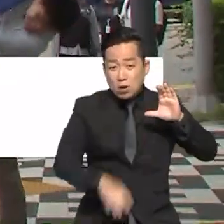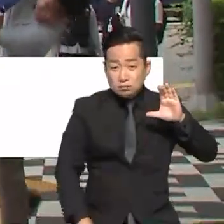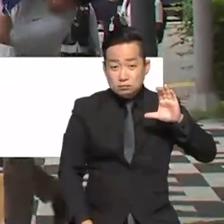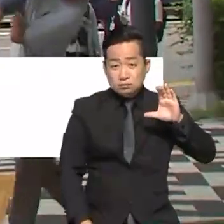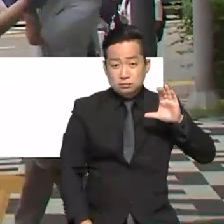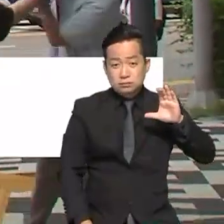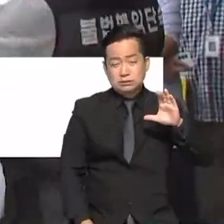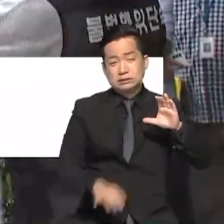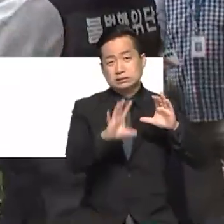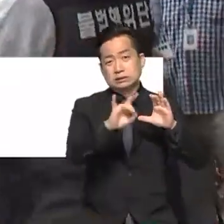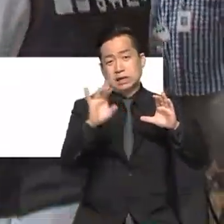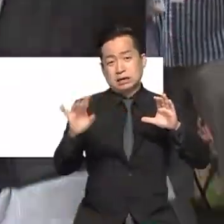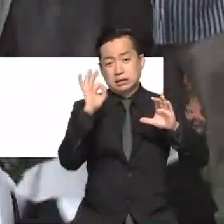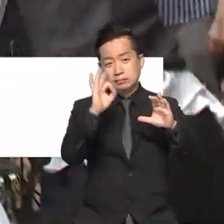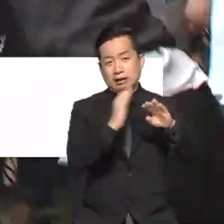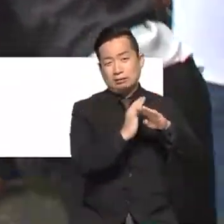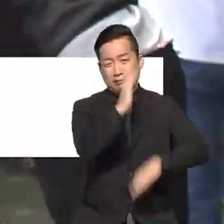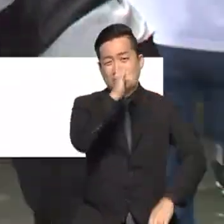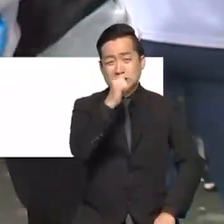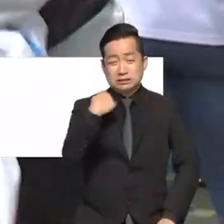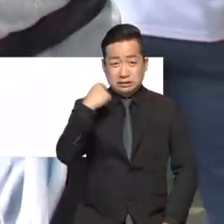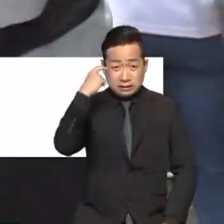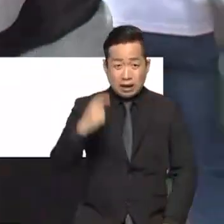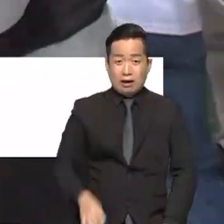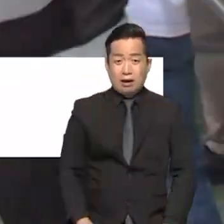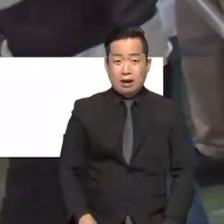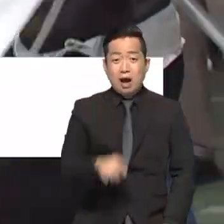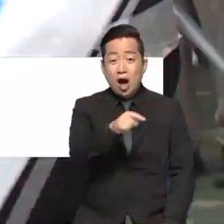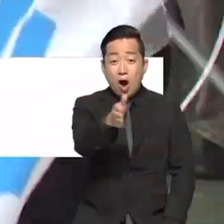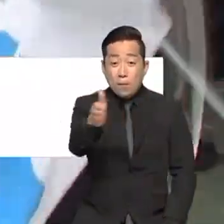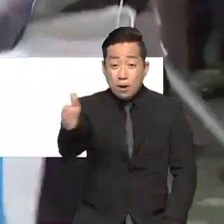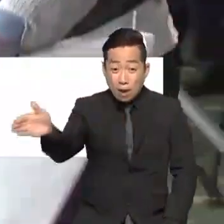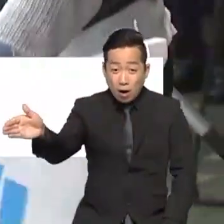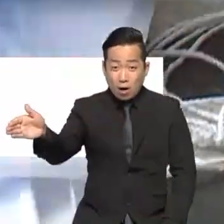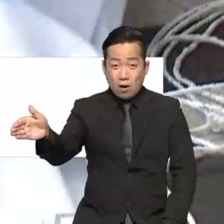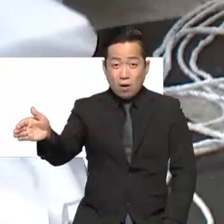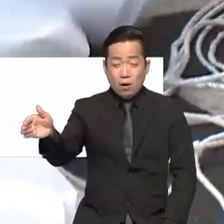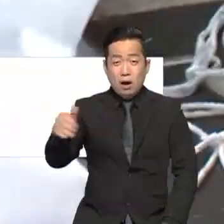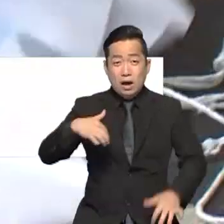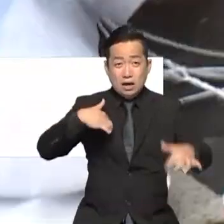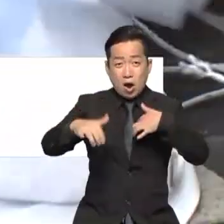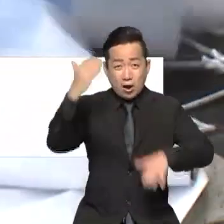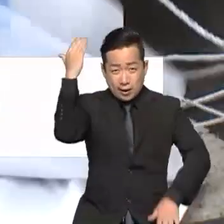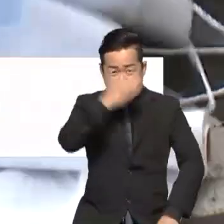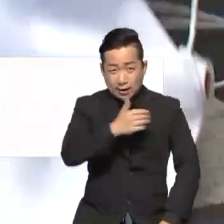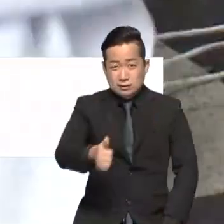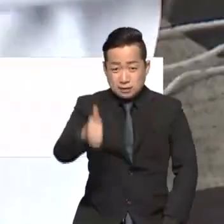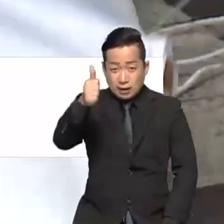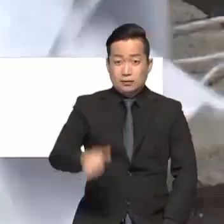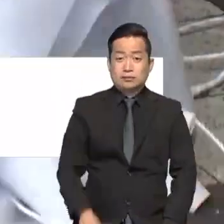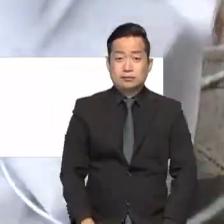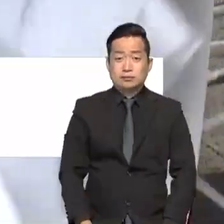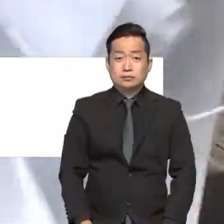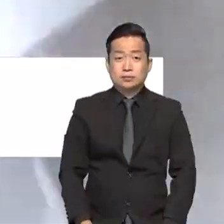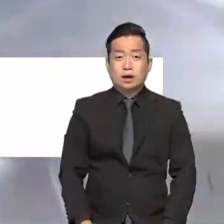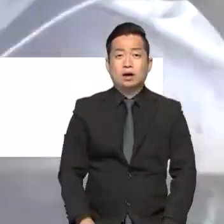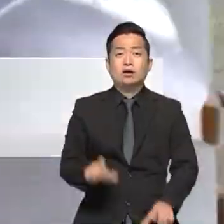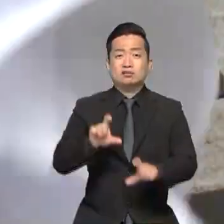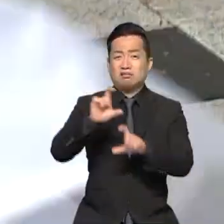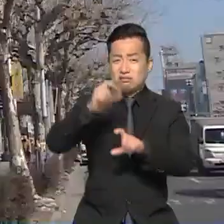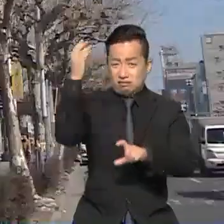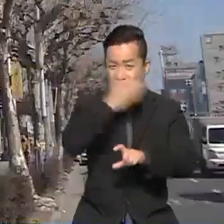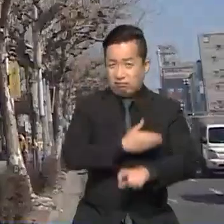좀 너무 과하다 생각되고 이런 게 없으면은 뭐 낫지 않겠나. 거리도 좀